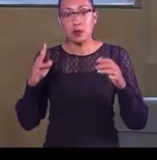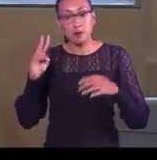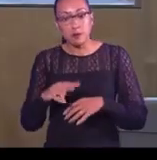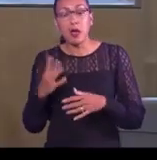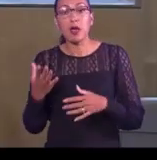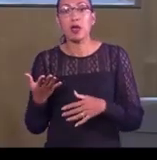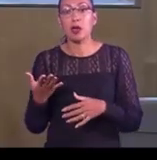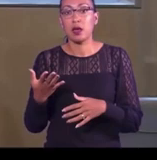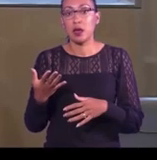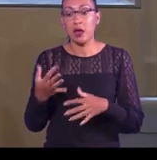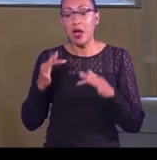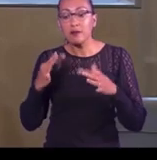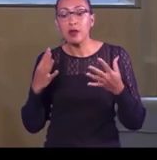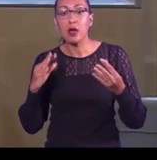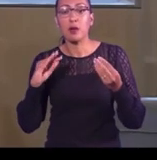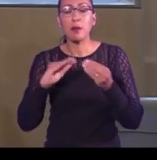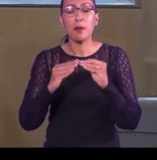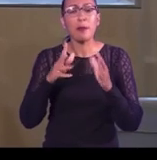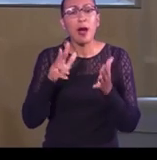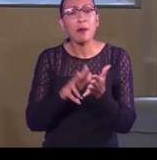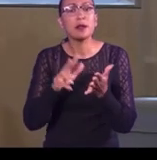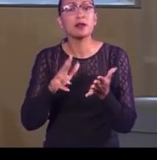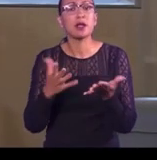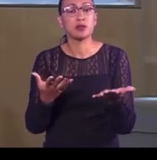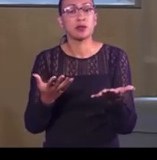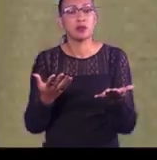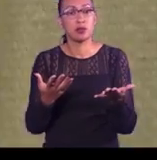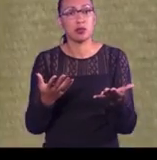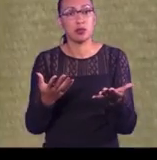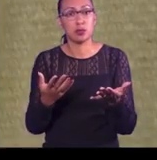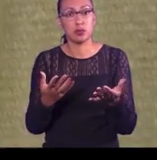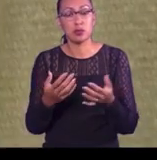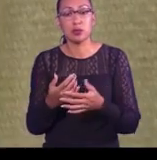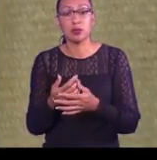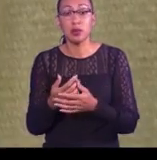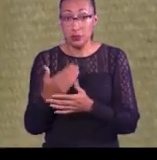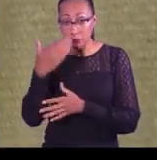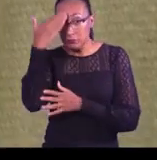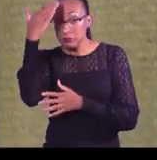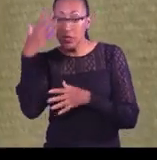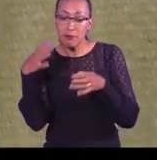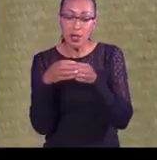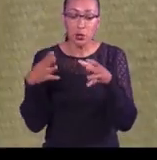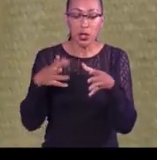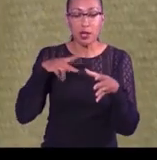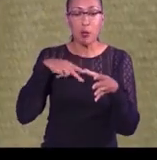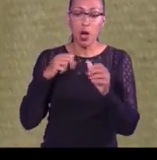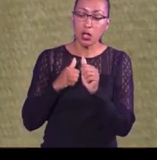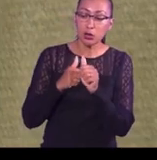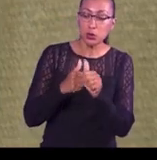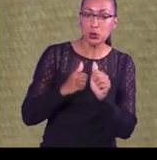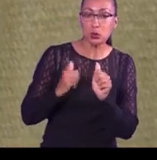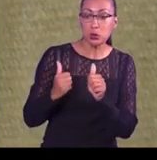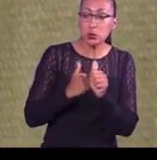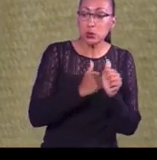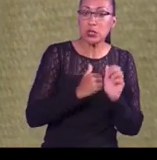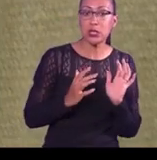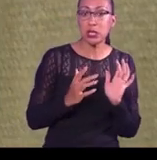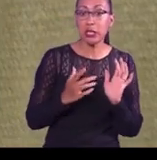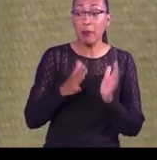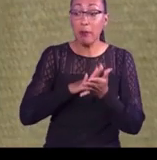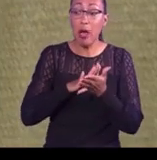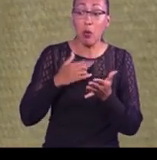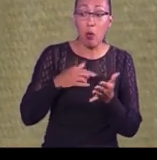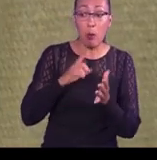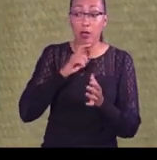la déshabilitation. On posera pas seulement, si ma majorité me suit, parce que pardonnez-moi, je n'ai pas consulté majorité